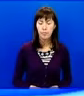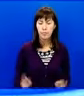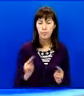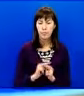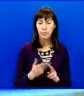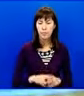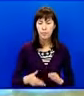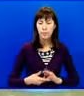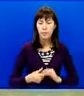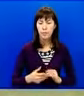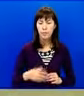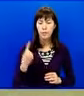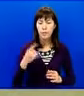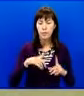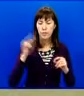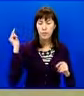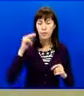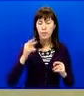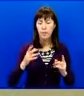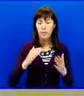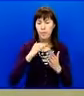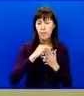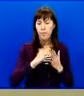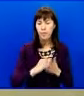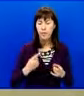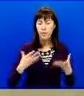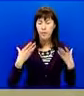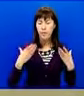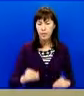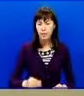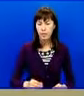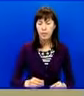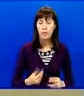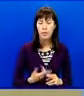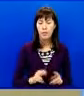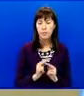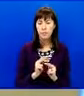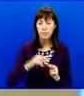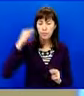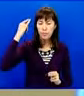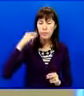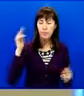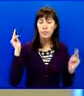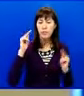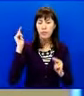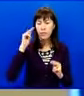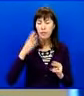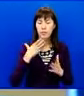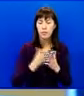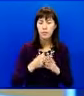Педагог – это призвание. В одних школах прошли концерты, в других – дни самоуправления. Педагоги казахстанских школ отметили